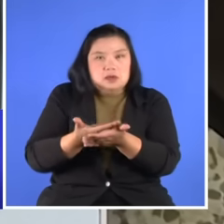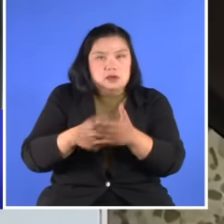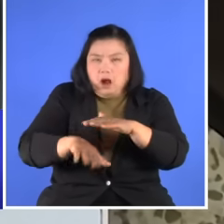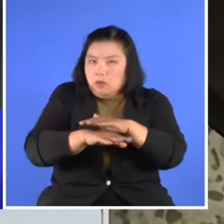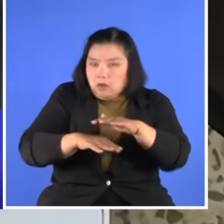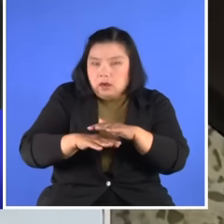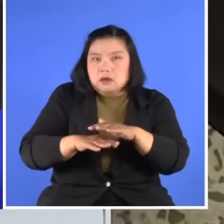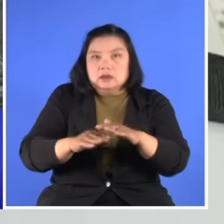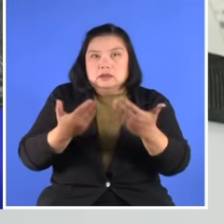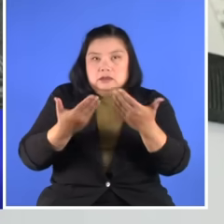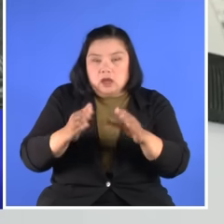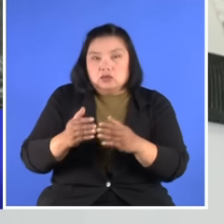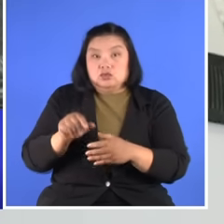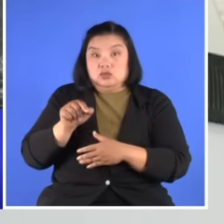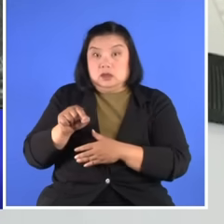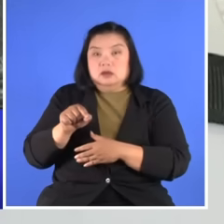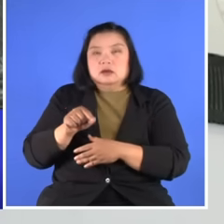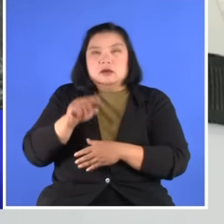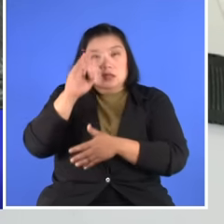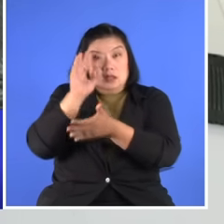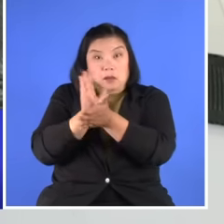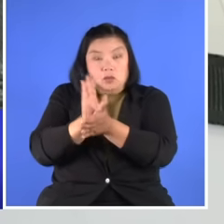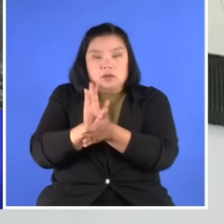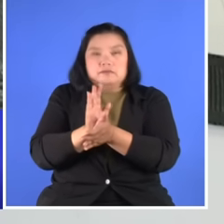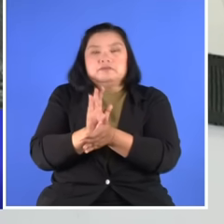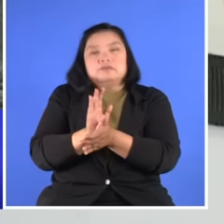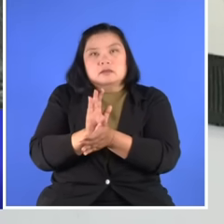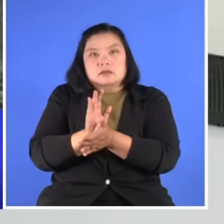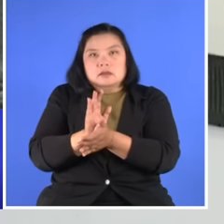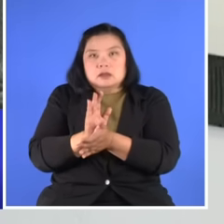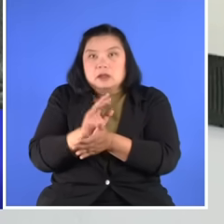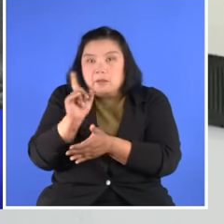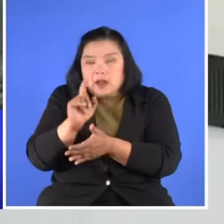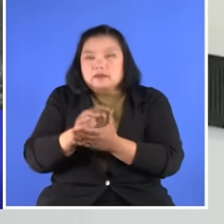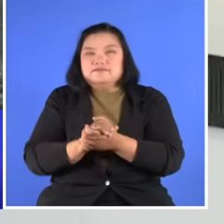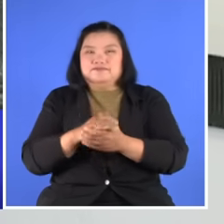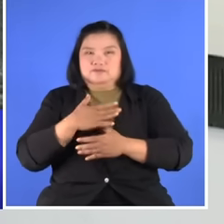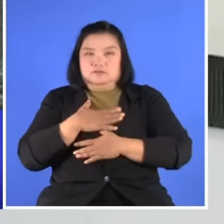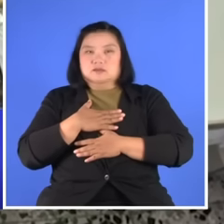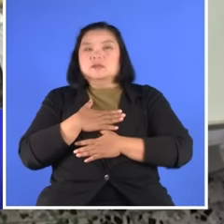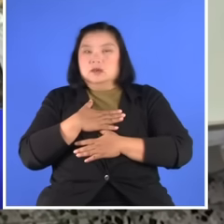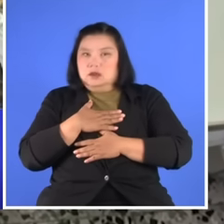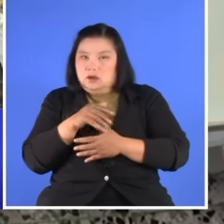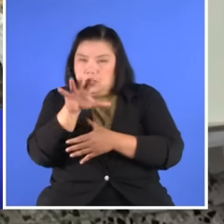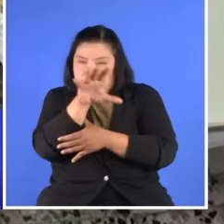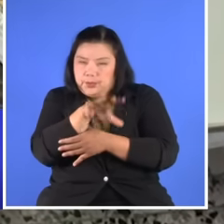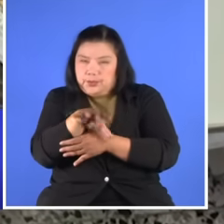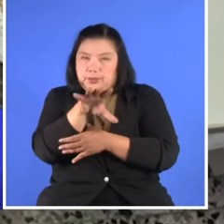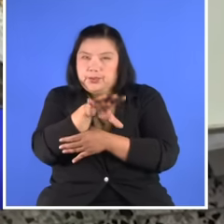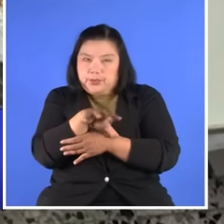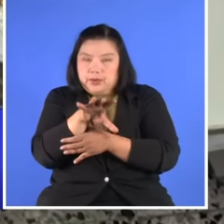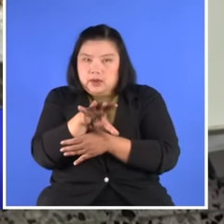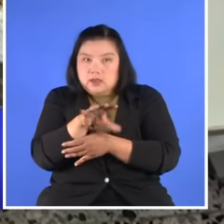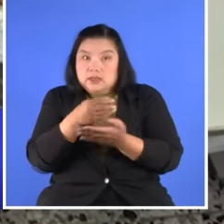จับกุมร้อยตบตรีสุทธิรัตน์เนี่ยนะครับเจ้าตัวเนี่ยนะฮะถูกล่อซื้อฮะเจ้าตัวเนี่ยถูกล่อซื้อยาซึ่งในวันที่ถูก